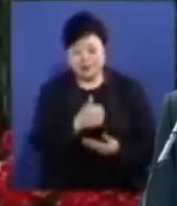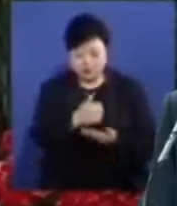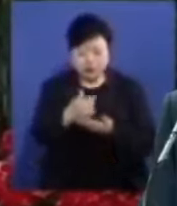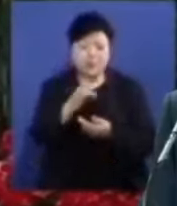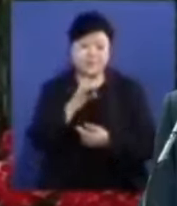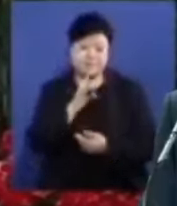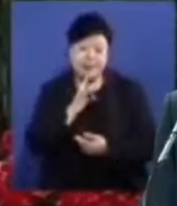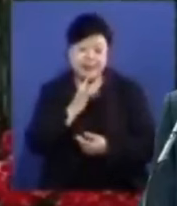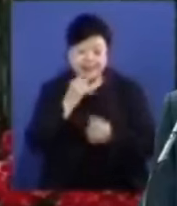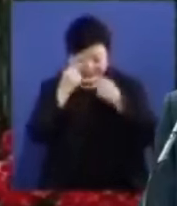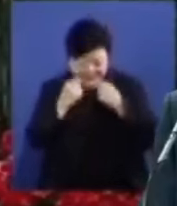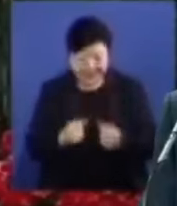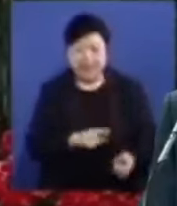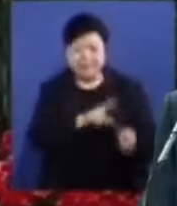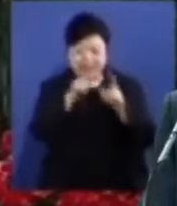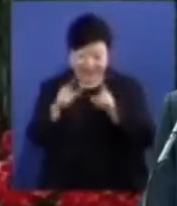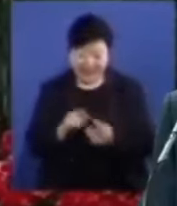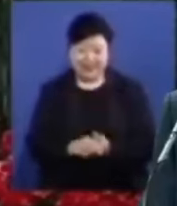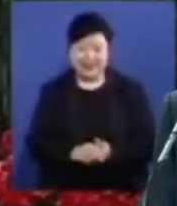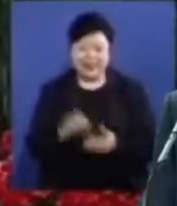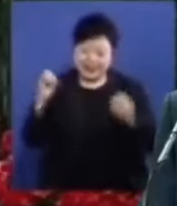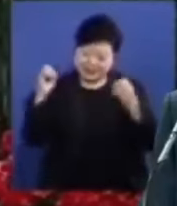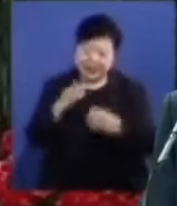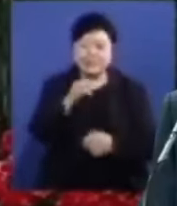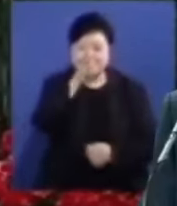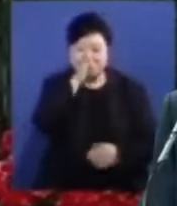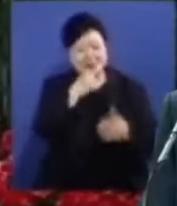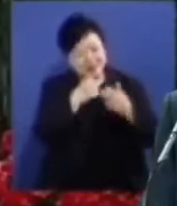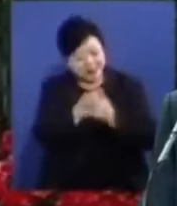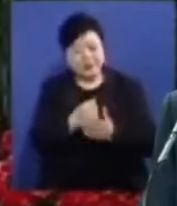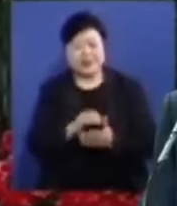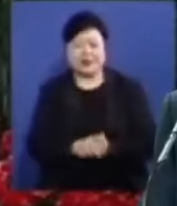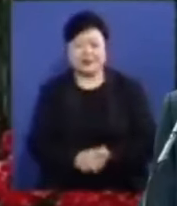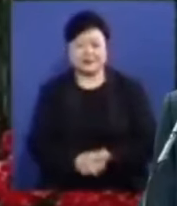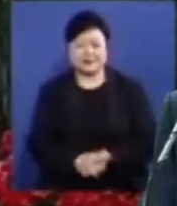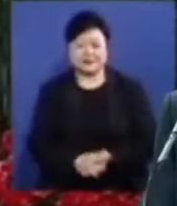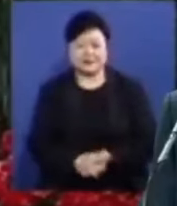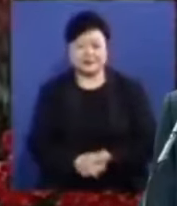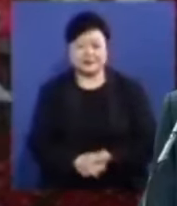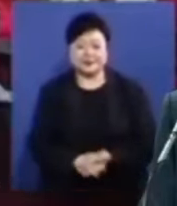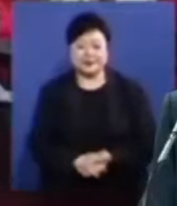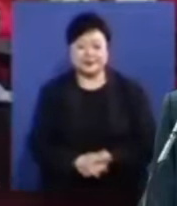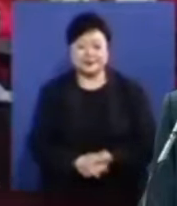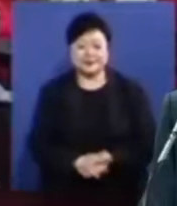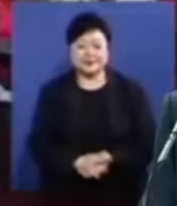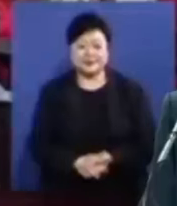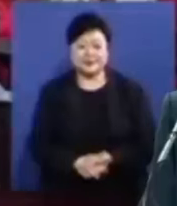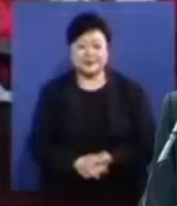주님만이 삶의 해답을 갖고 계시기 때문인 것입니다.